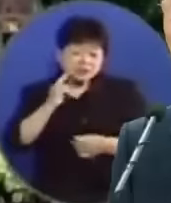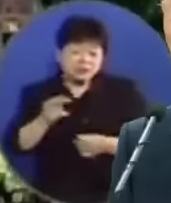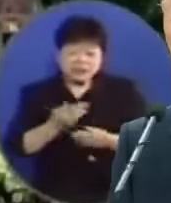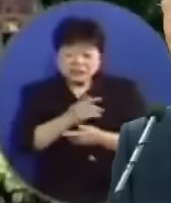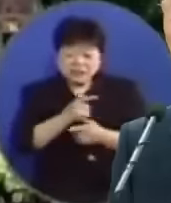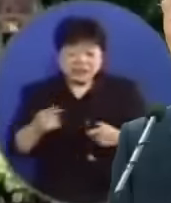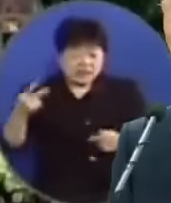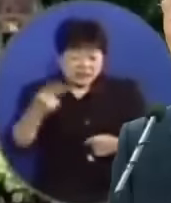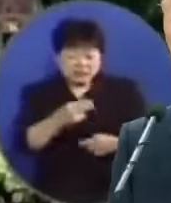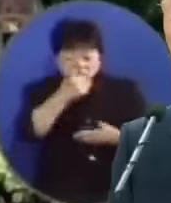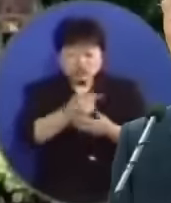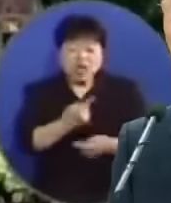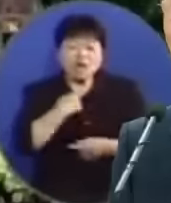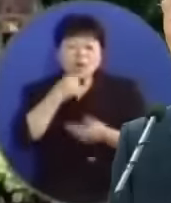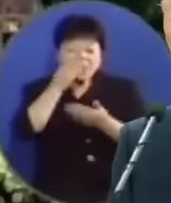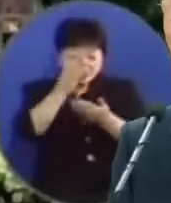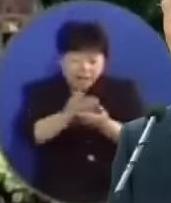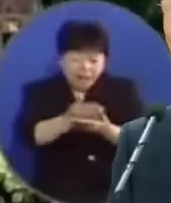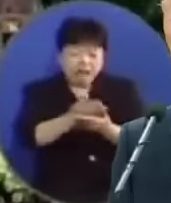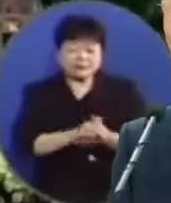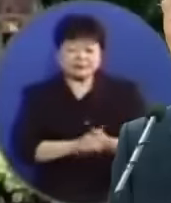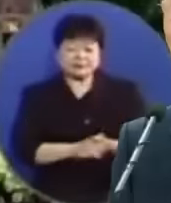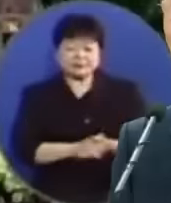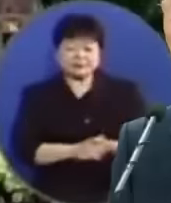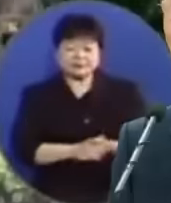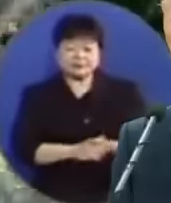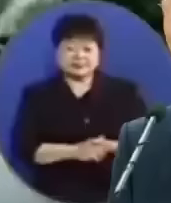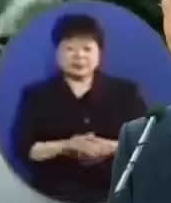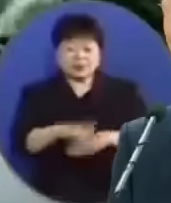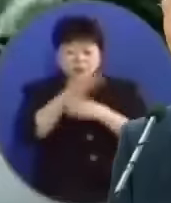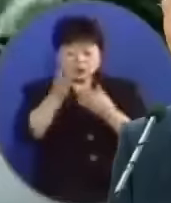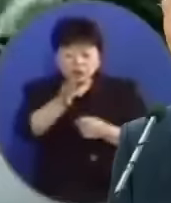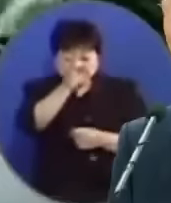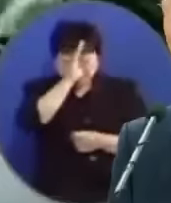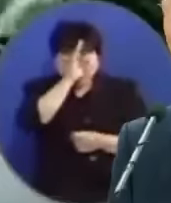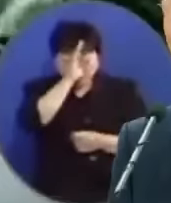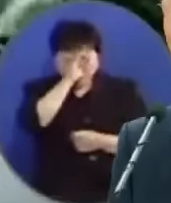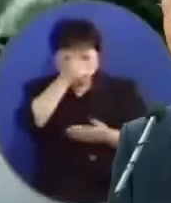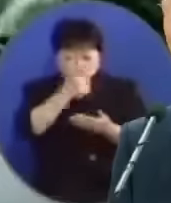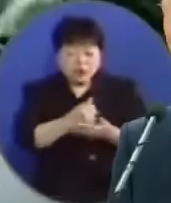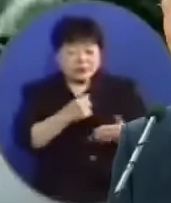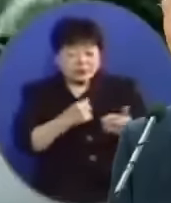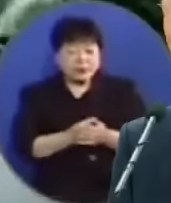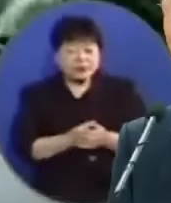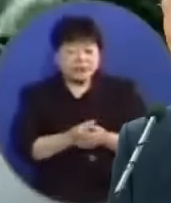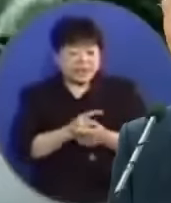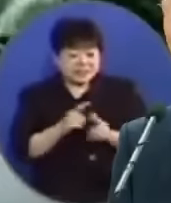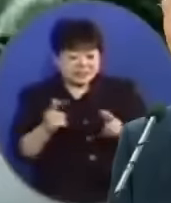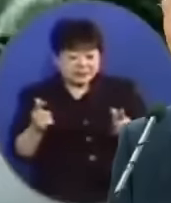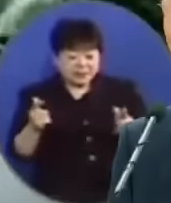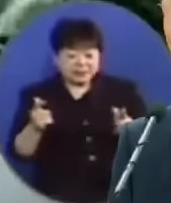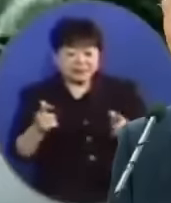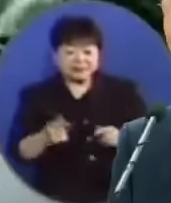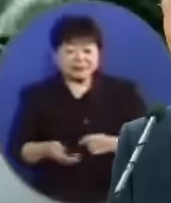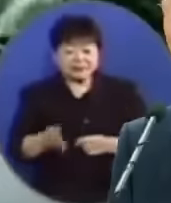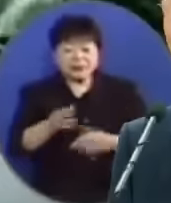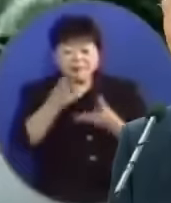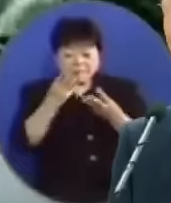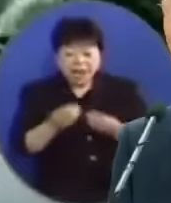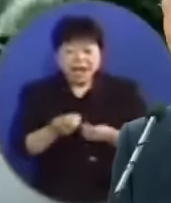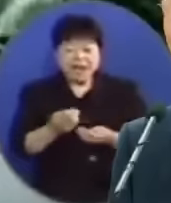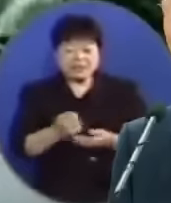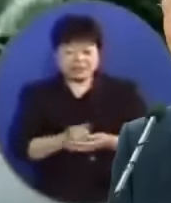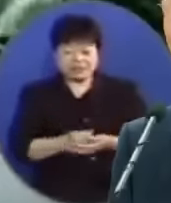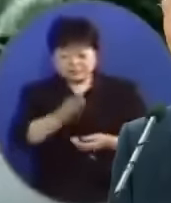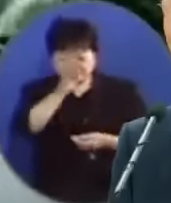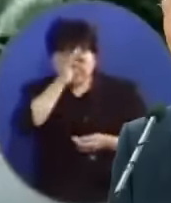생기지 않게 다시는 죄를 범하지 말라고 말한 것입니다. 모든 병이 모두 다 죄 때문에 온 것은 아니지만 많은 죄가